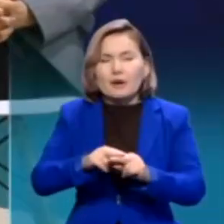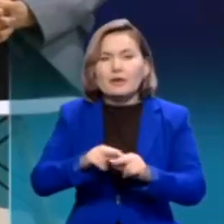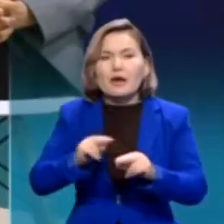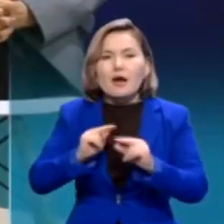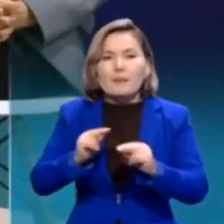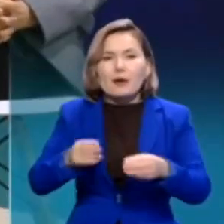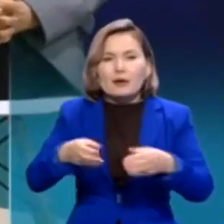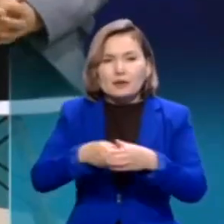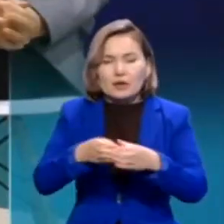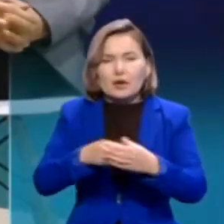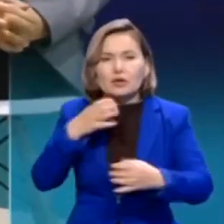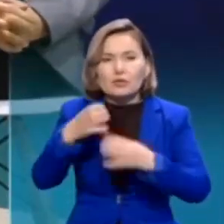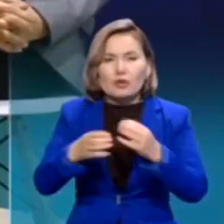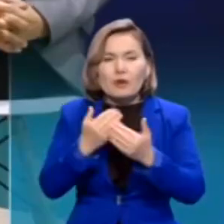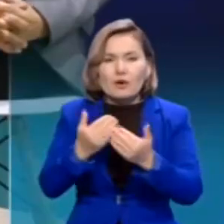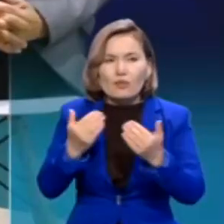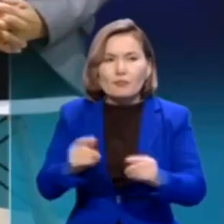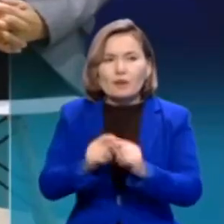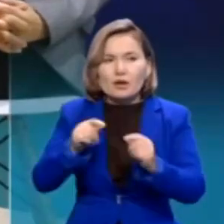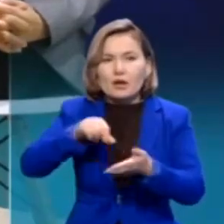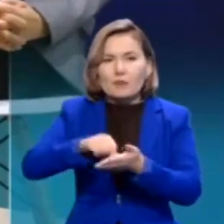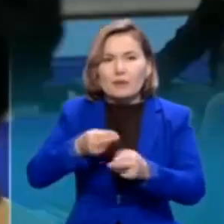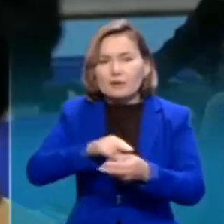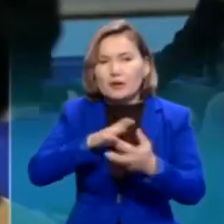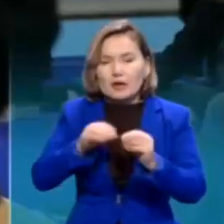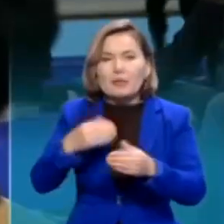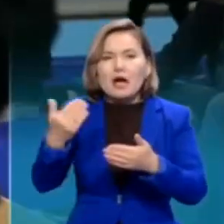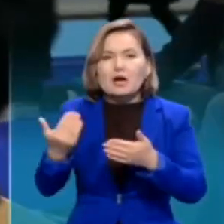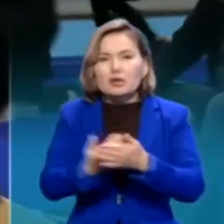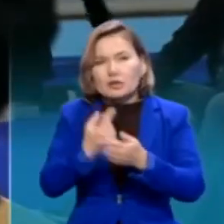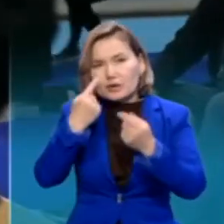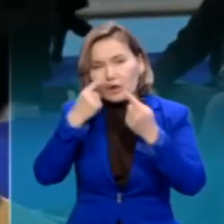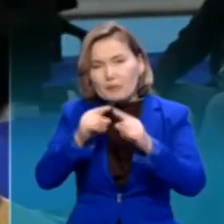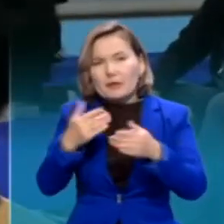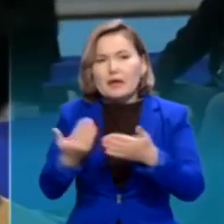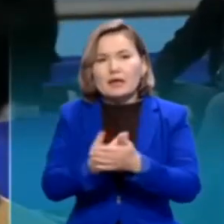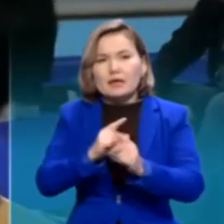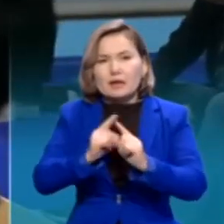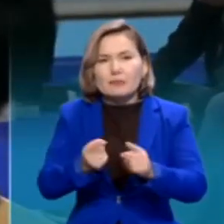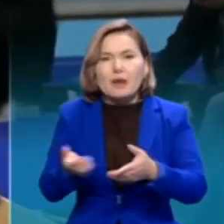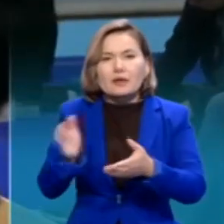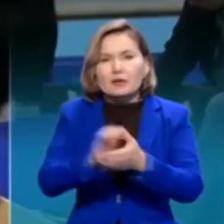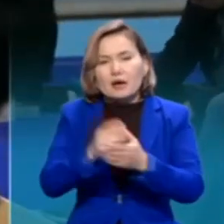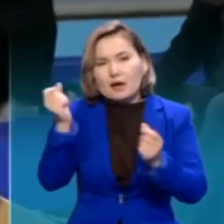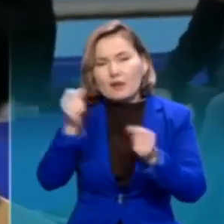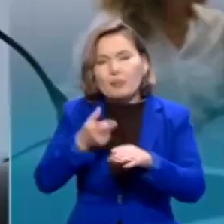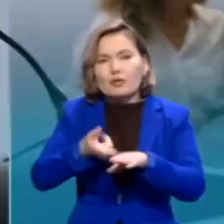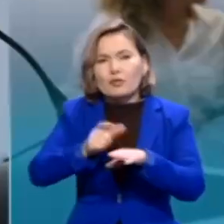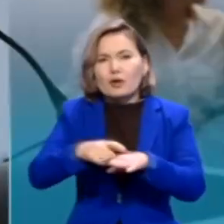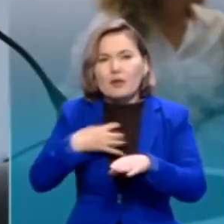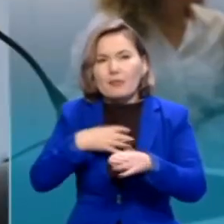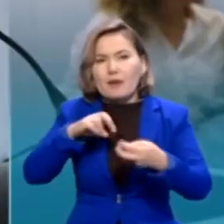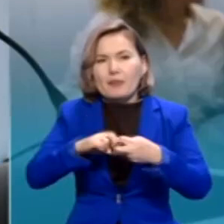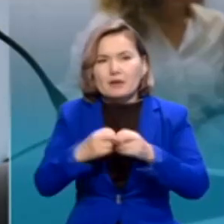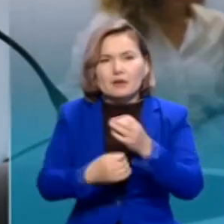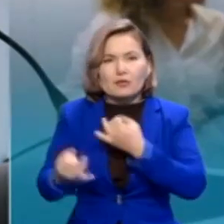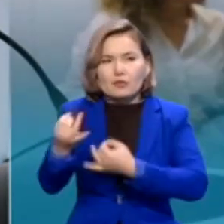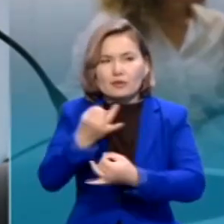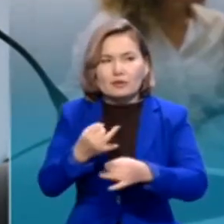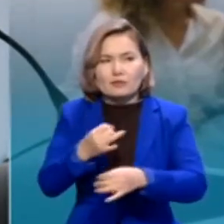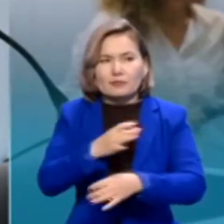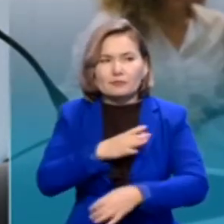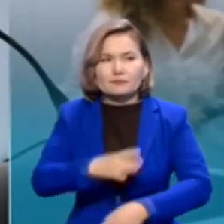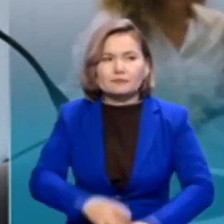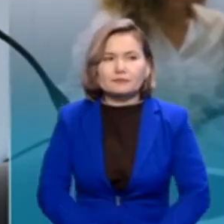мамандарын біріктіретін дүниежүзілік көрме. Жиналғандар жаңа технология мен инновациялармен танысып, өзекті мәселелердің шешімін